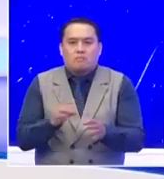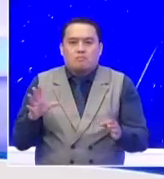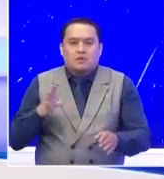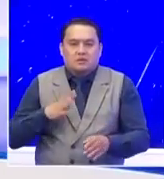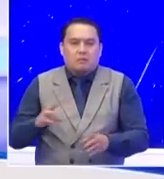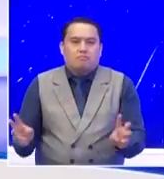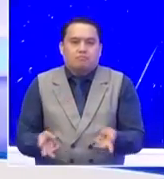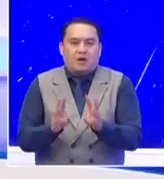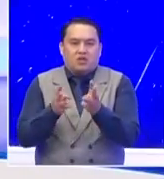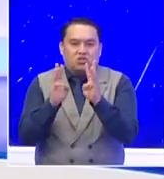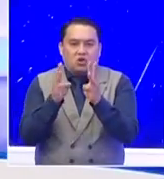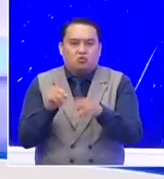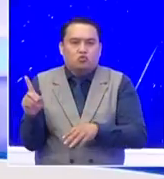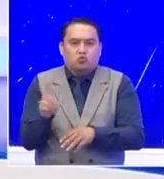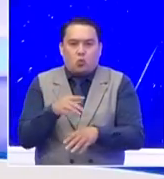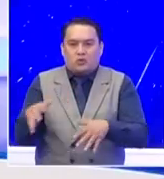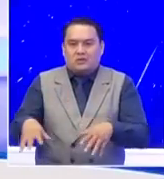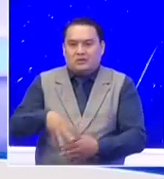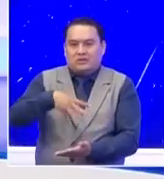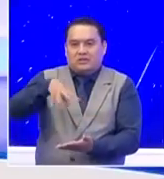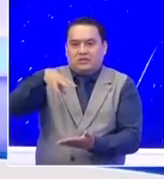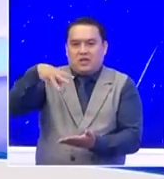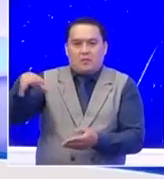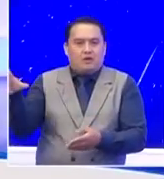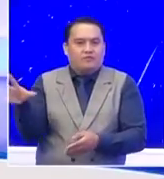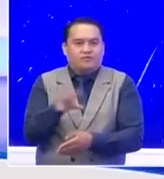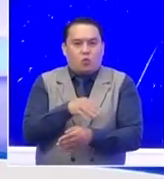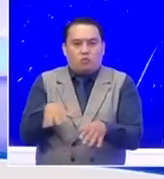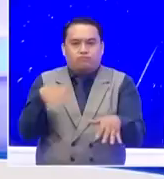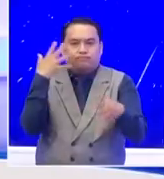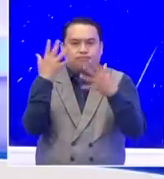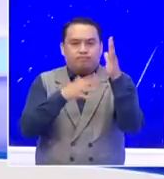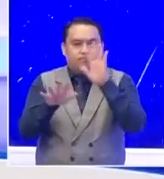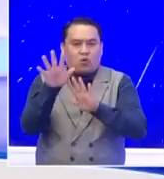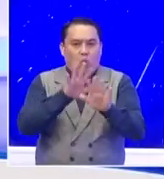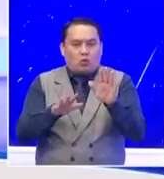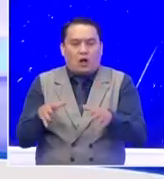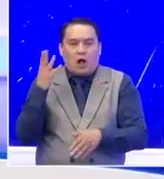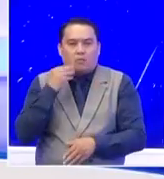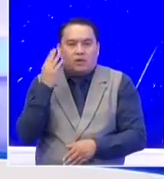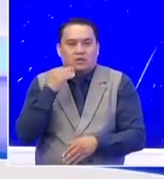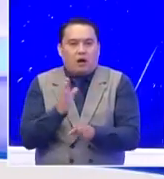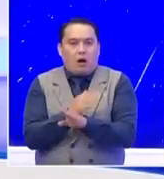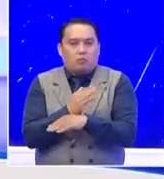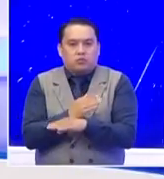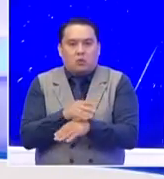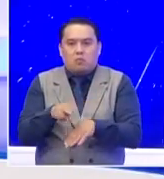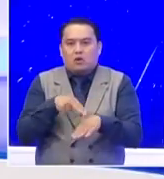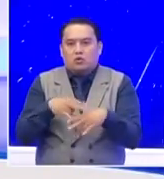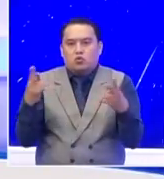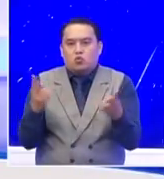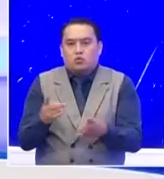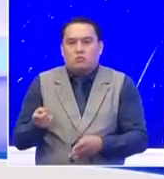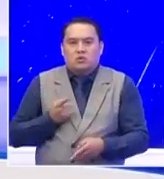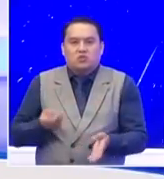произошел пожар. Да такой, что его дымом затянуло всю округу. А несколько километров трассы Алматы-Капшигай полицейские